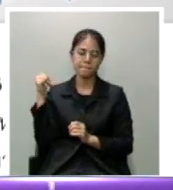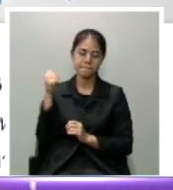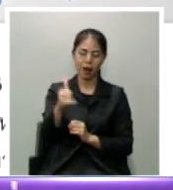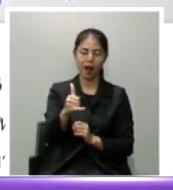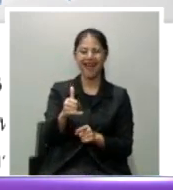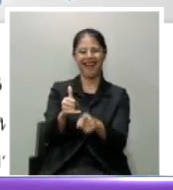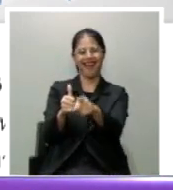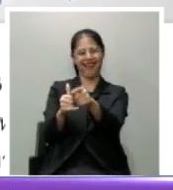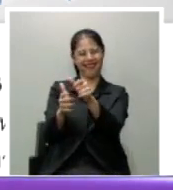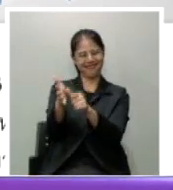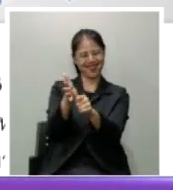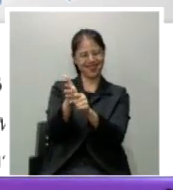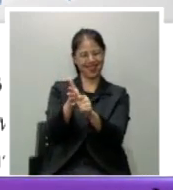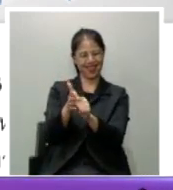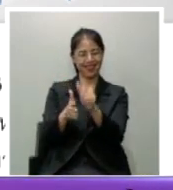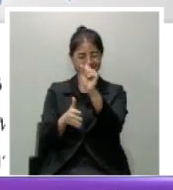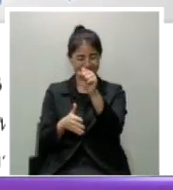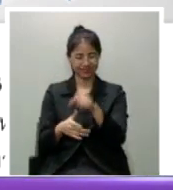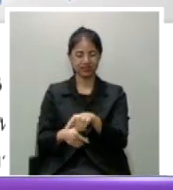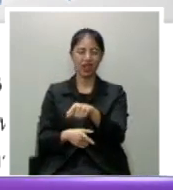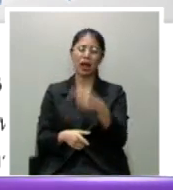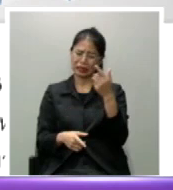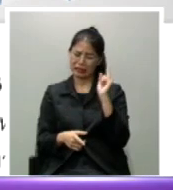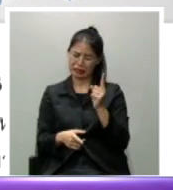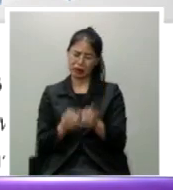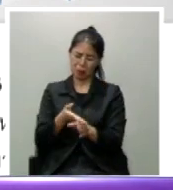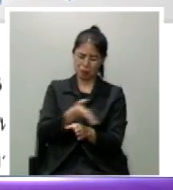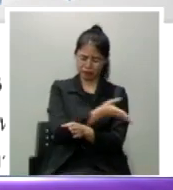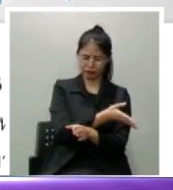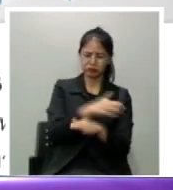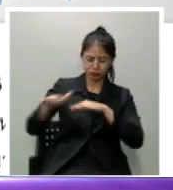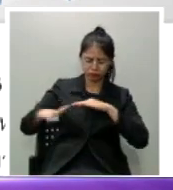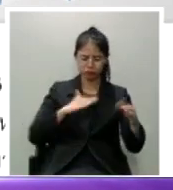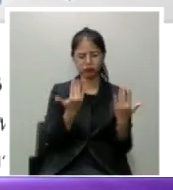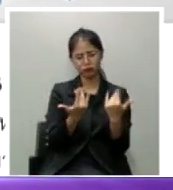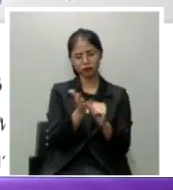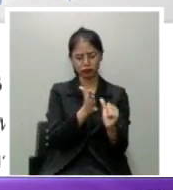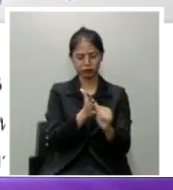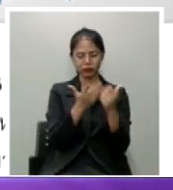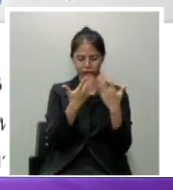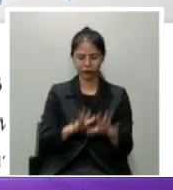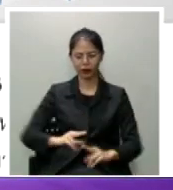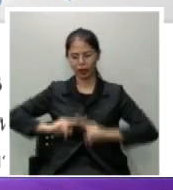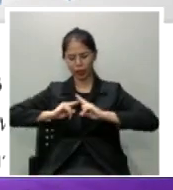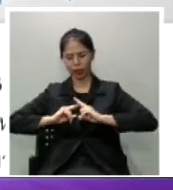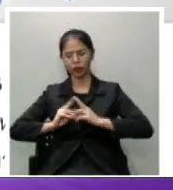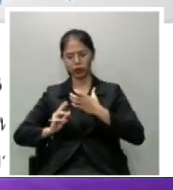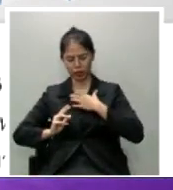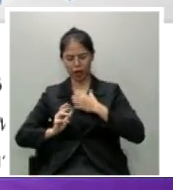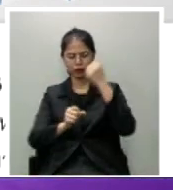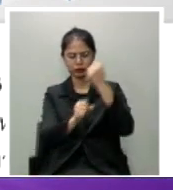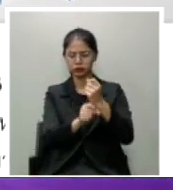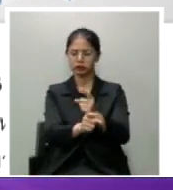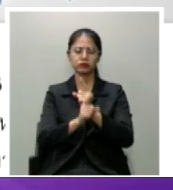จะนี่ไงฉวยโอกาสไม่รู้ละเขาเตรียมจะแก้ของเขาอยู่แล้วล่ะแล้วก็เป็นการแก้ตามที่เอกชนเรียกร้องผ